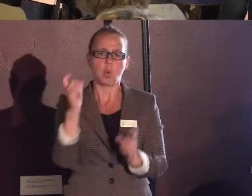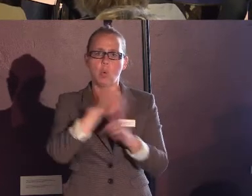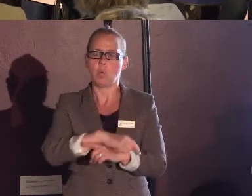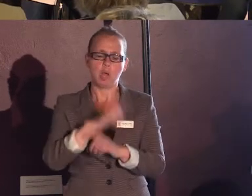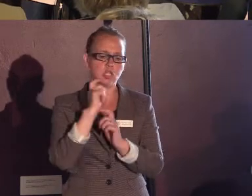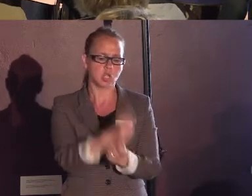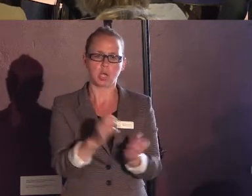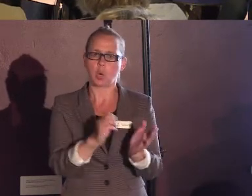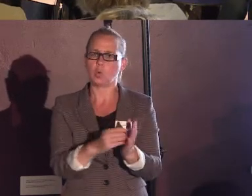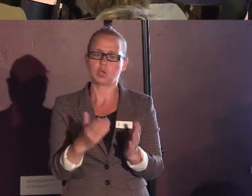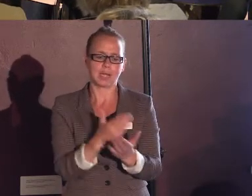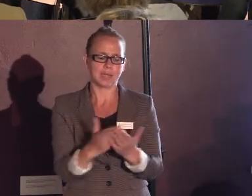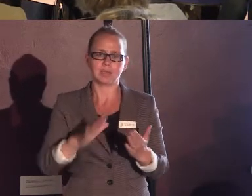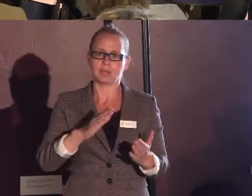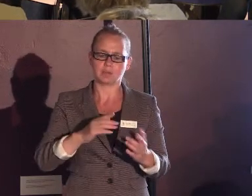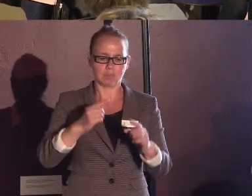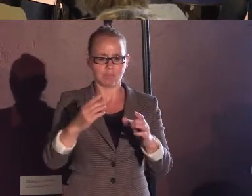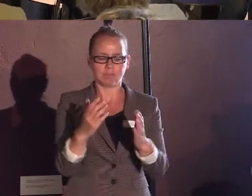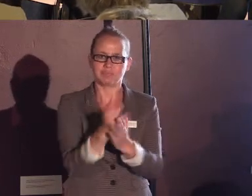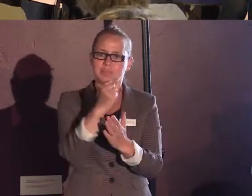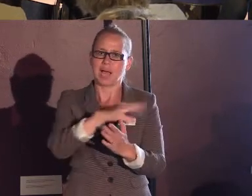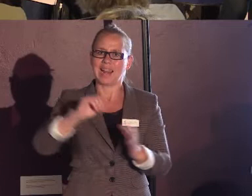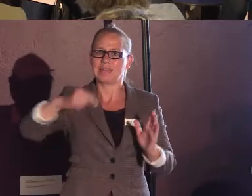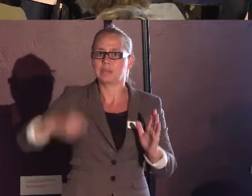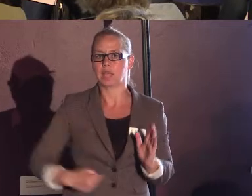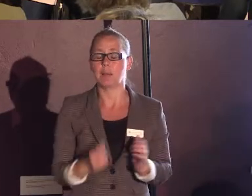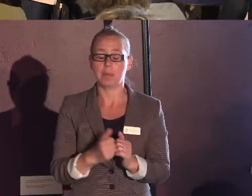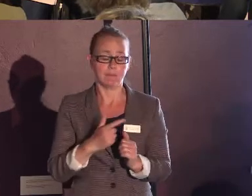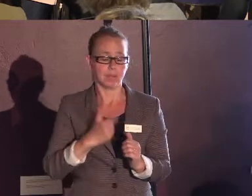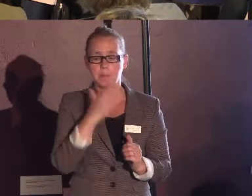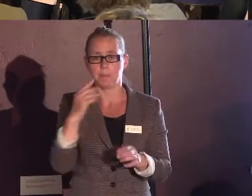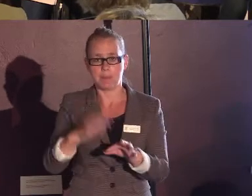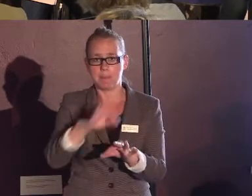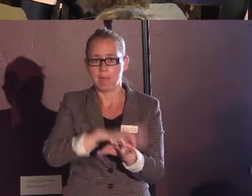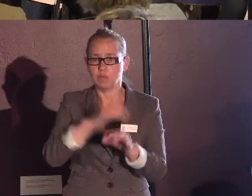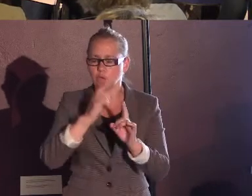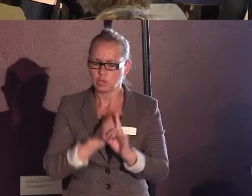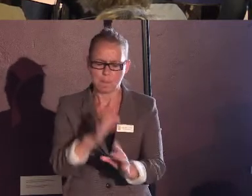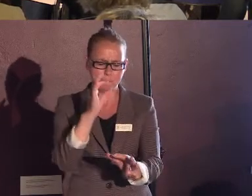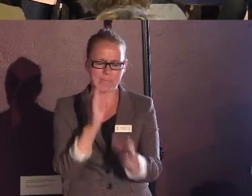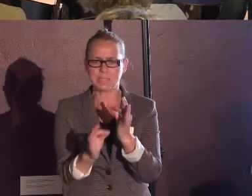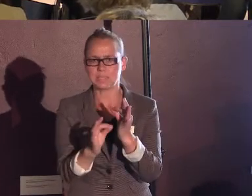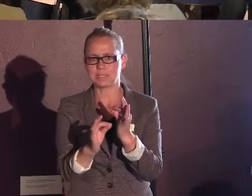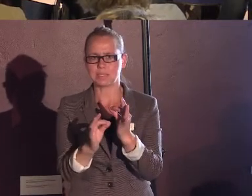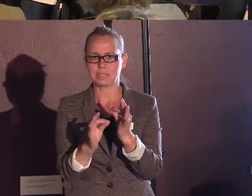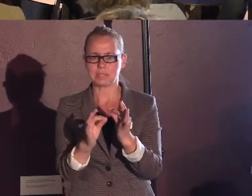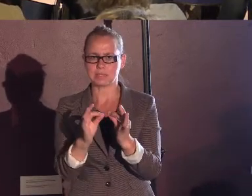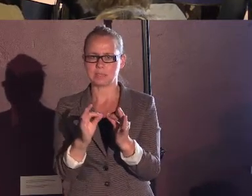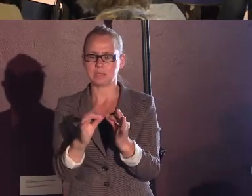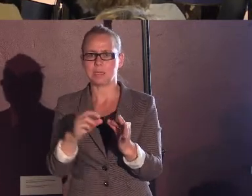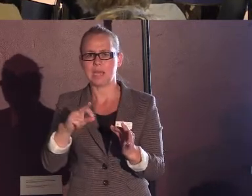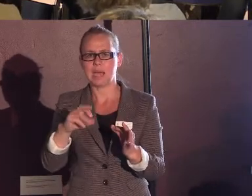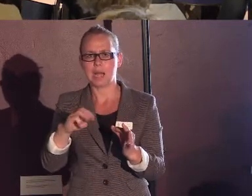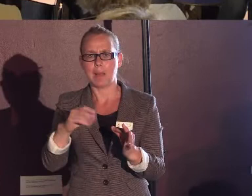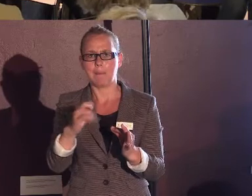att de uppfyller inte kriterierna. Men vi har inte mätt och följt upp exakt. Ramböll har